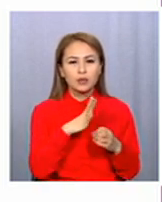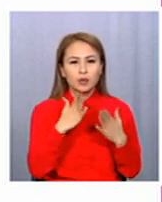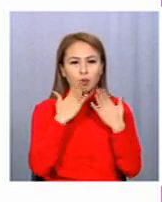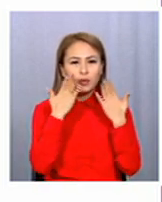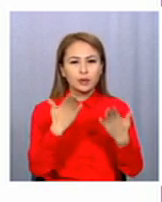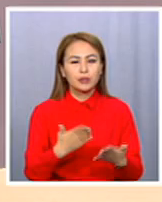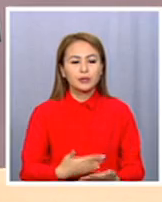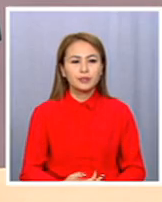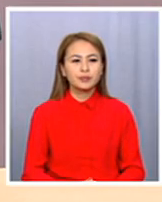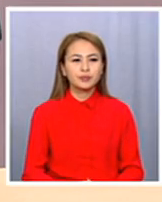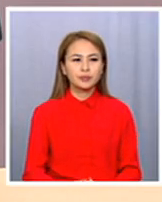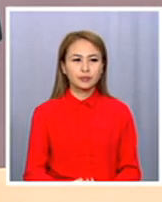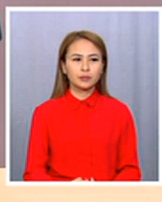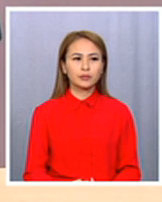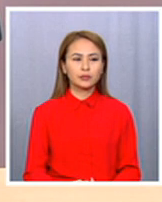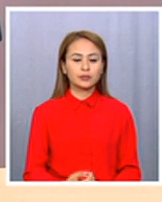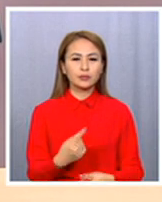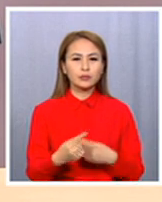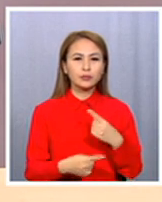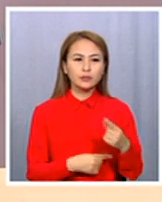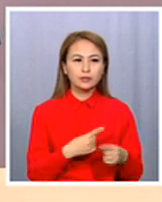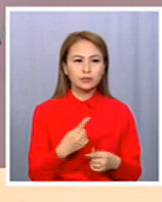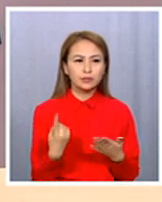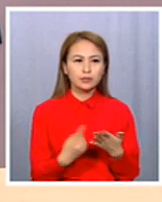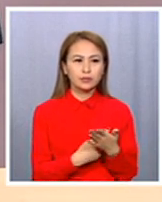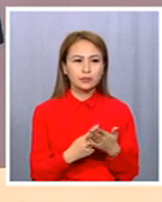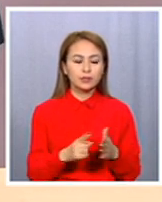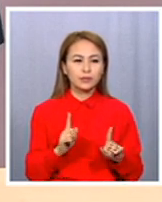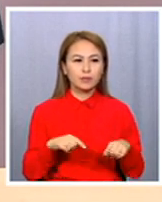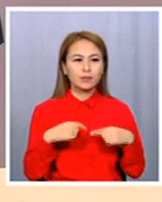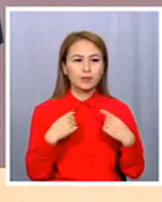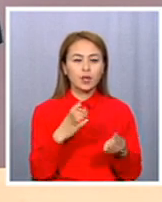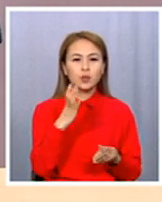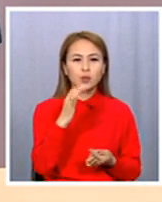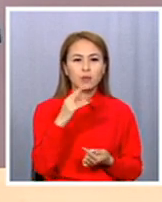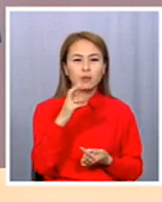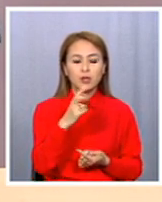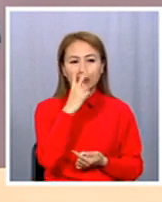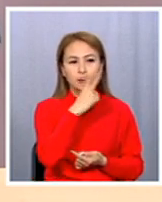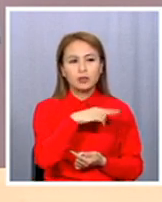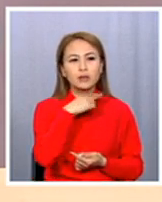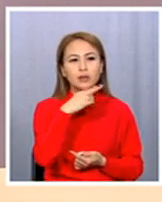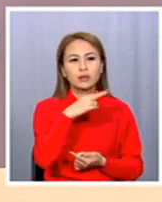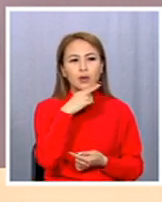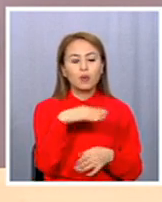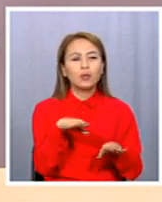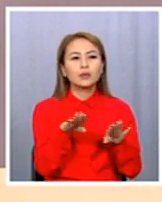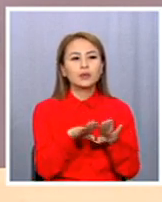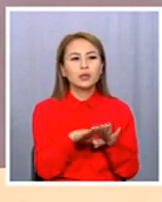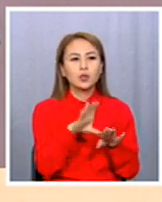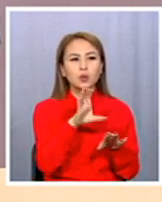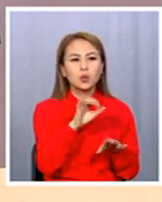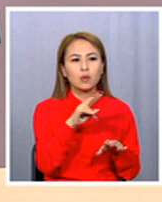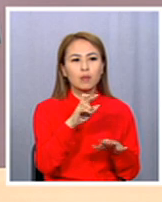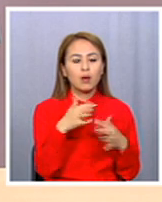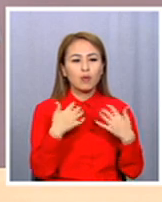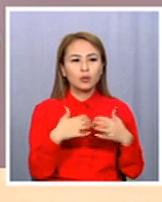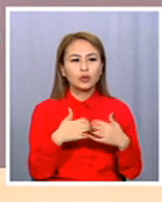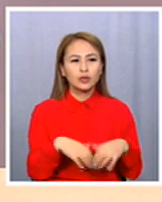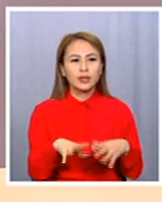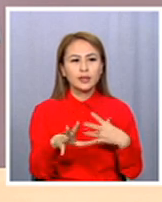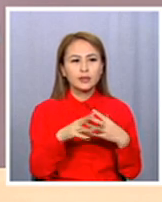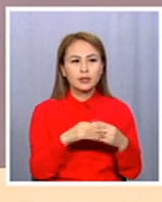оқыды. Келесі берілген сұлбаға назарымызды аударайық. Ендеше, сұлба бойынша есепті бірге